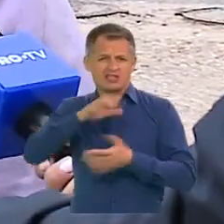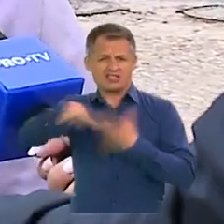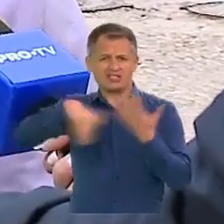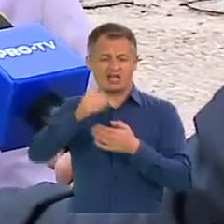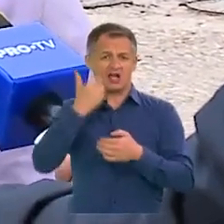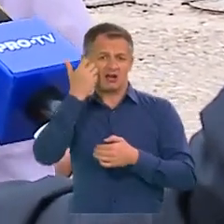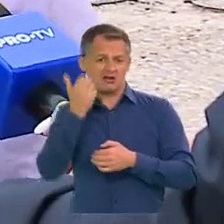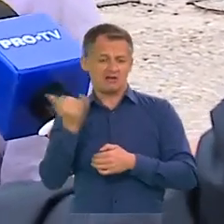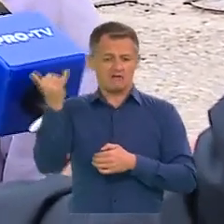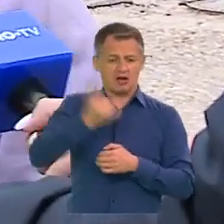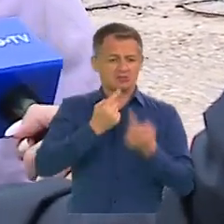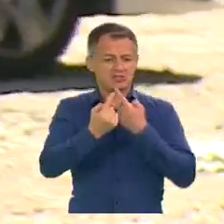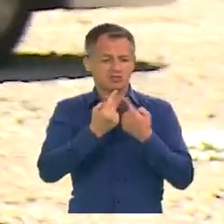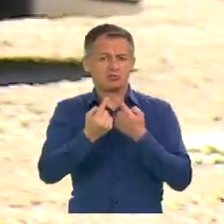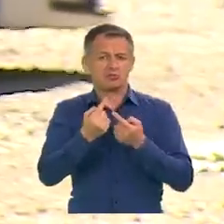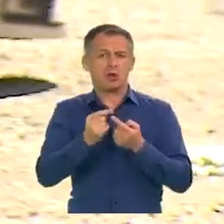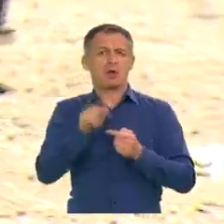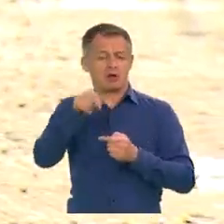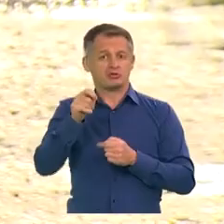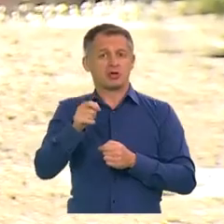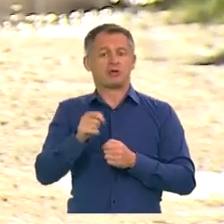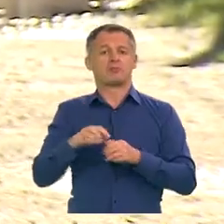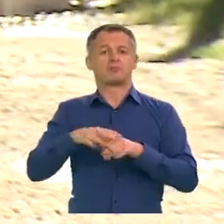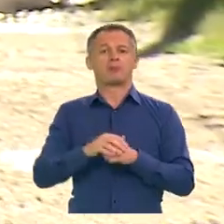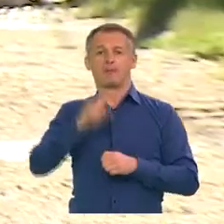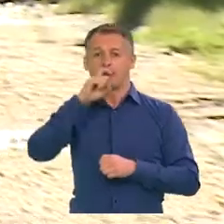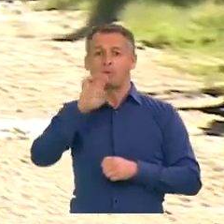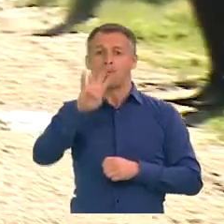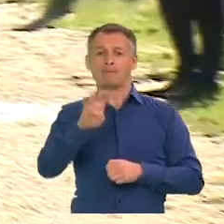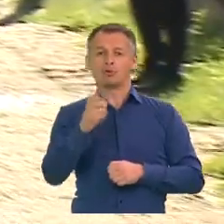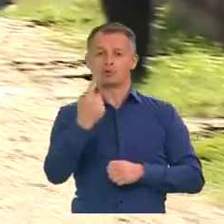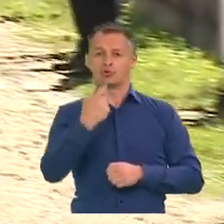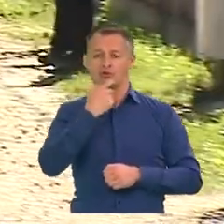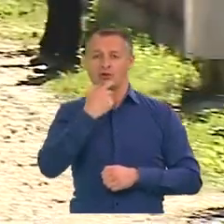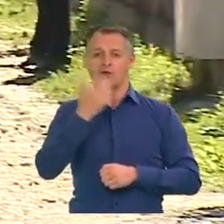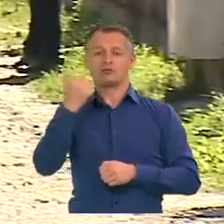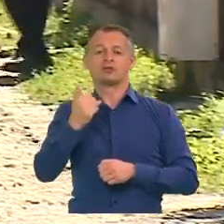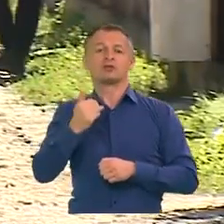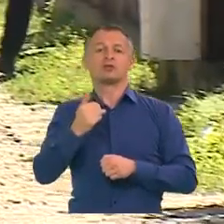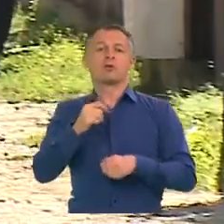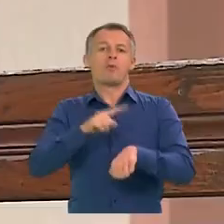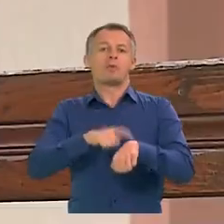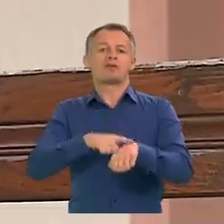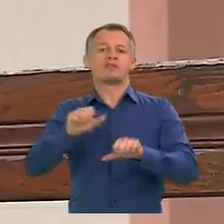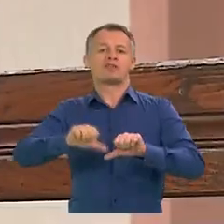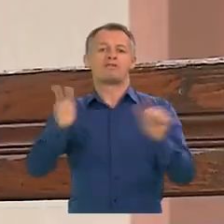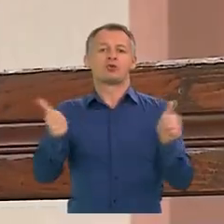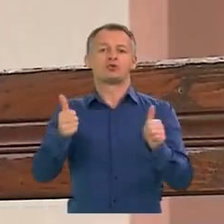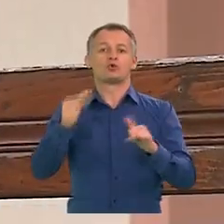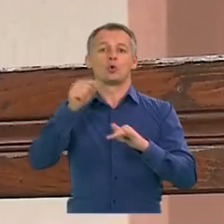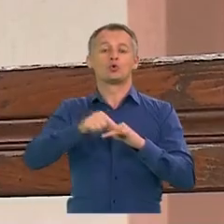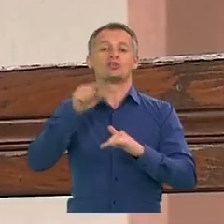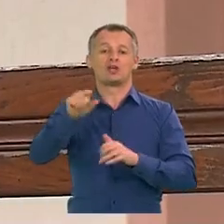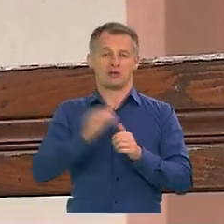să vorbim, stăteam aici și discutam. Bărbatul avea 41 de ani, se afla în plin proces de divorț cu soția sa, iar polițiștii